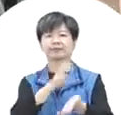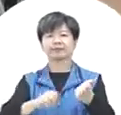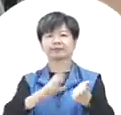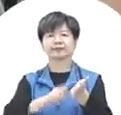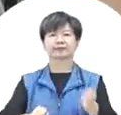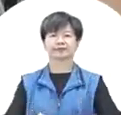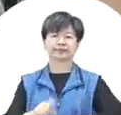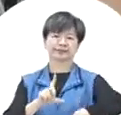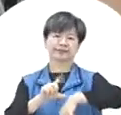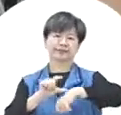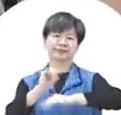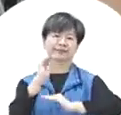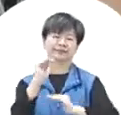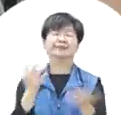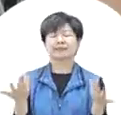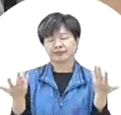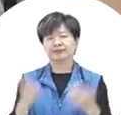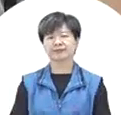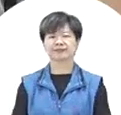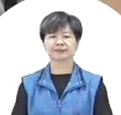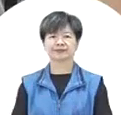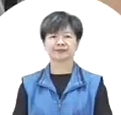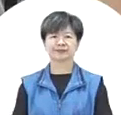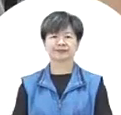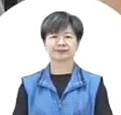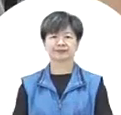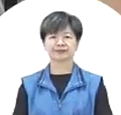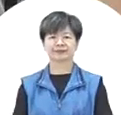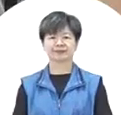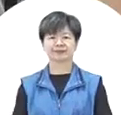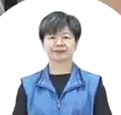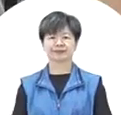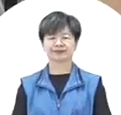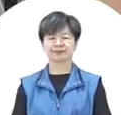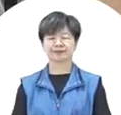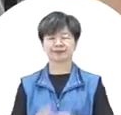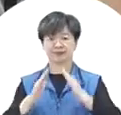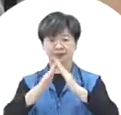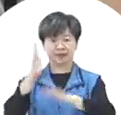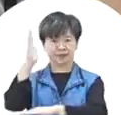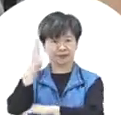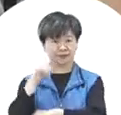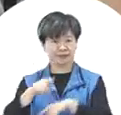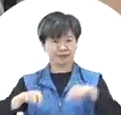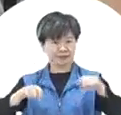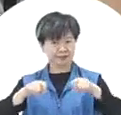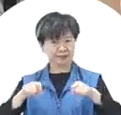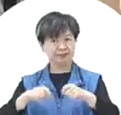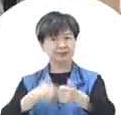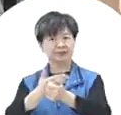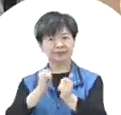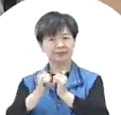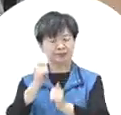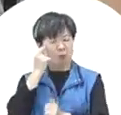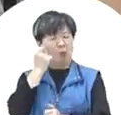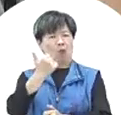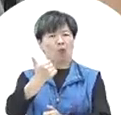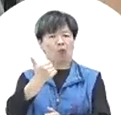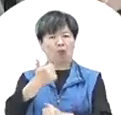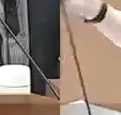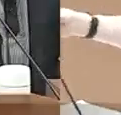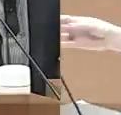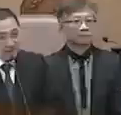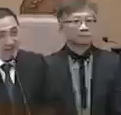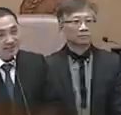间，这样子才能够让我觉得市府的政策让民众有感，好不好？偏乡的长者有感，谢